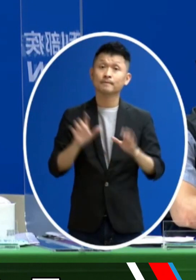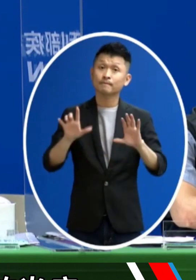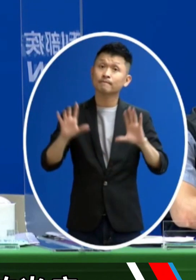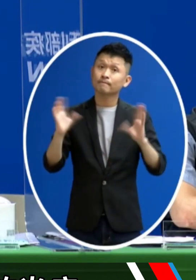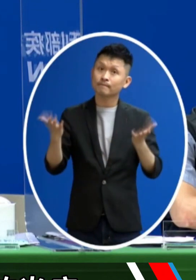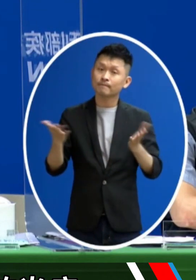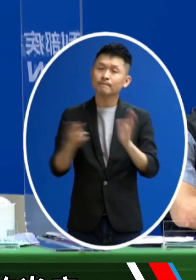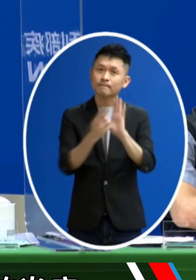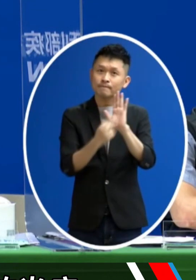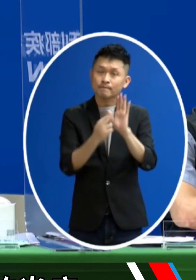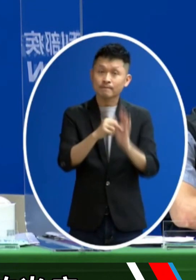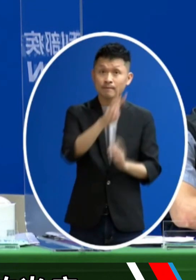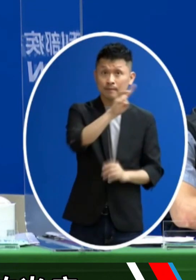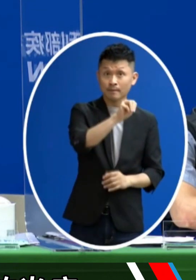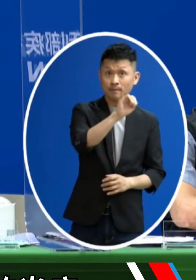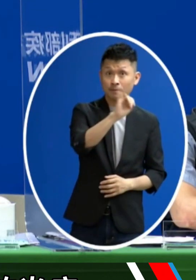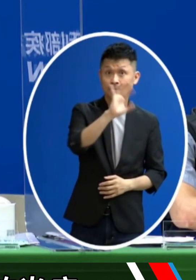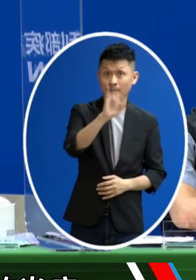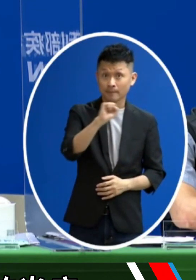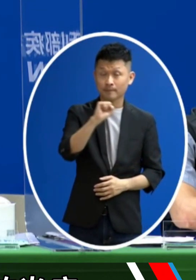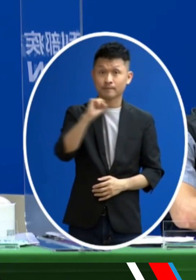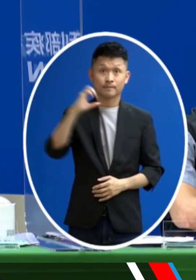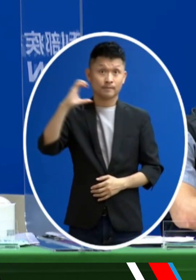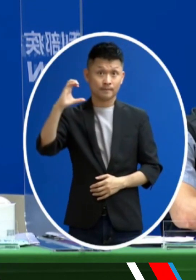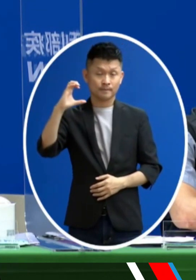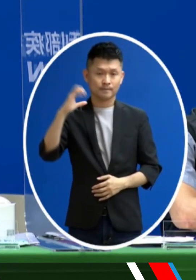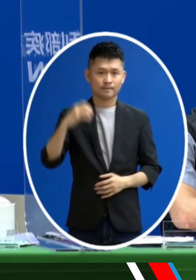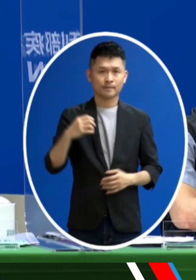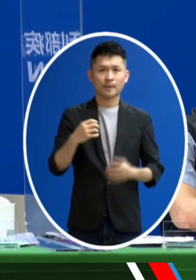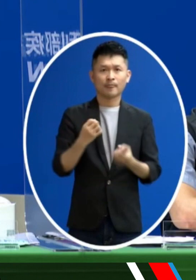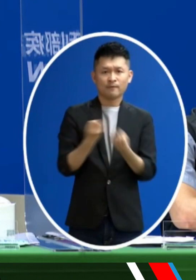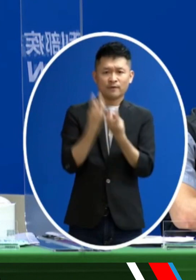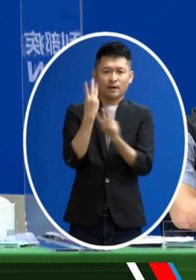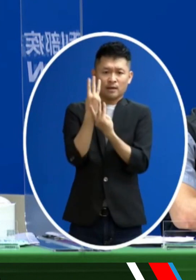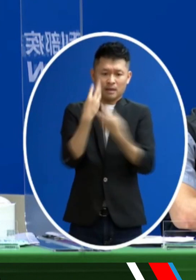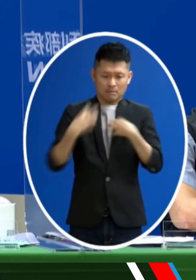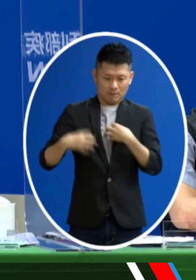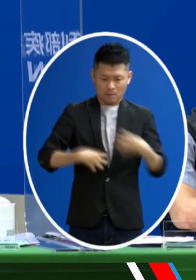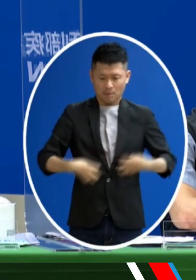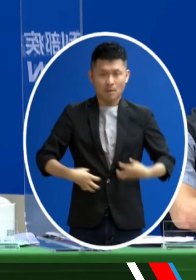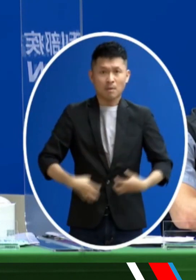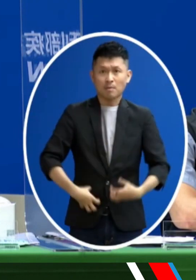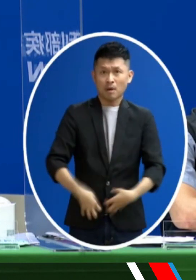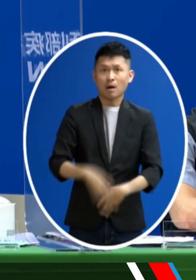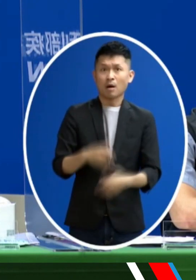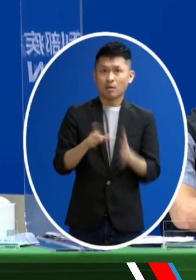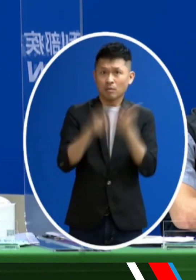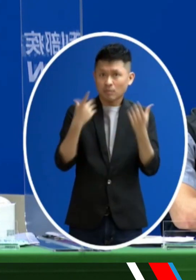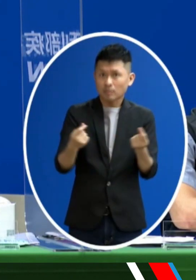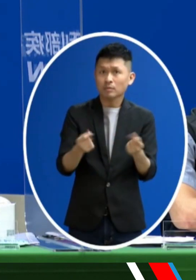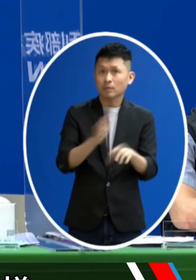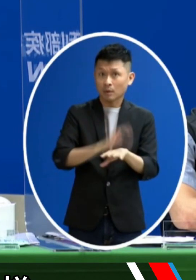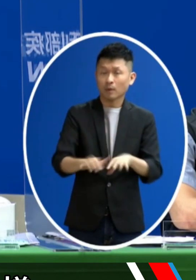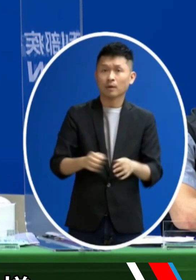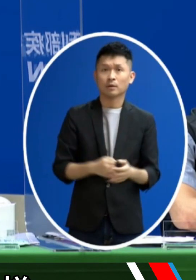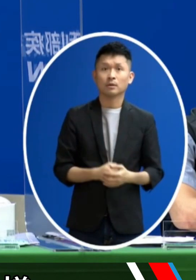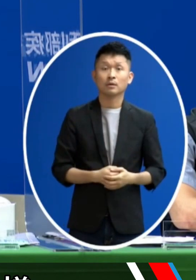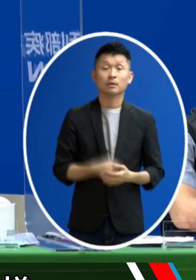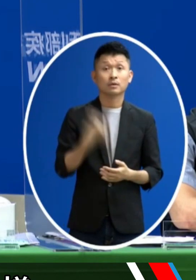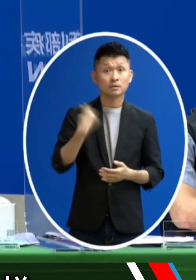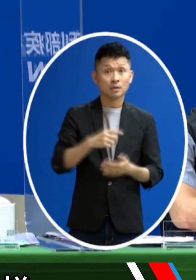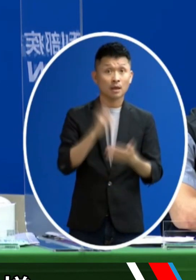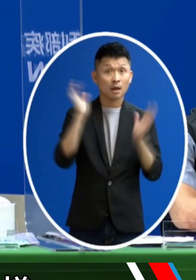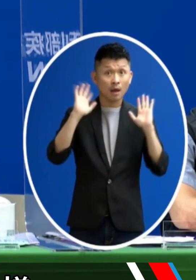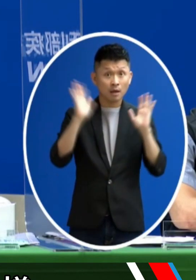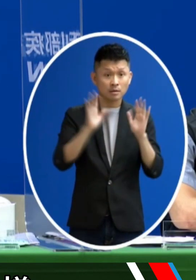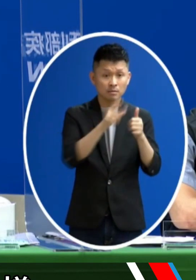一下，这个 MIS-C 它其实是多发性的炎症，所以身体有不同的器官可能会同时在发炎。那每个